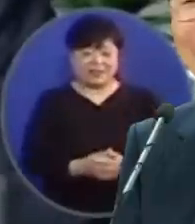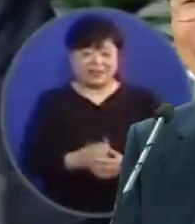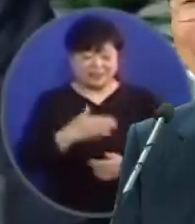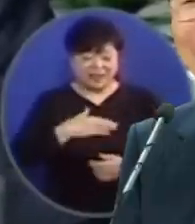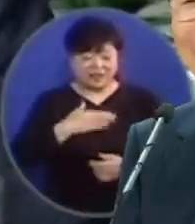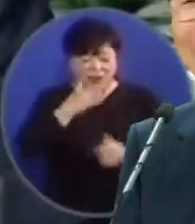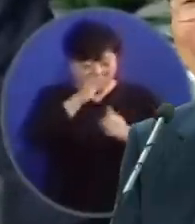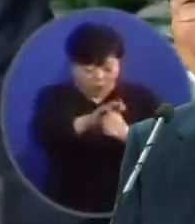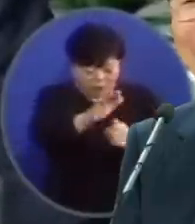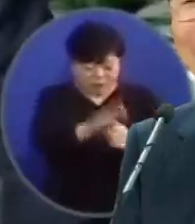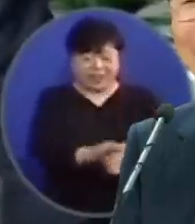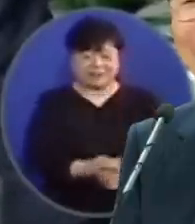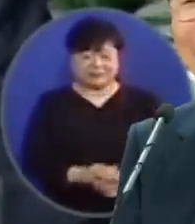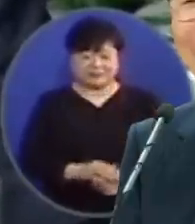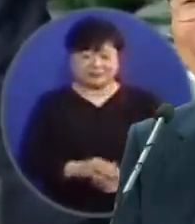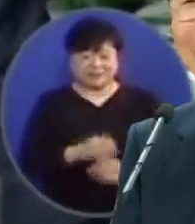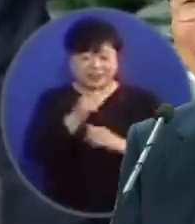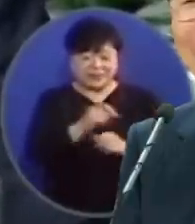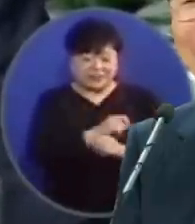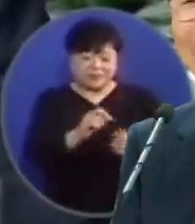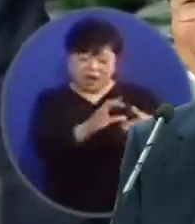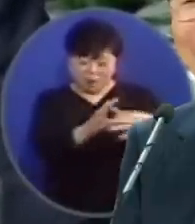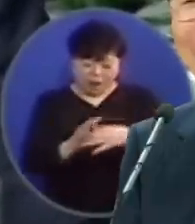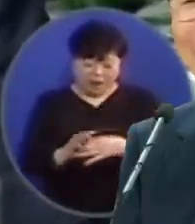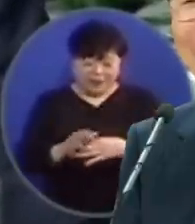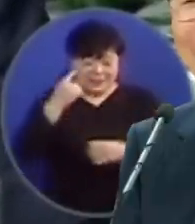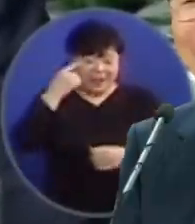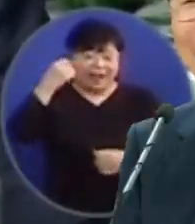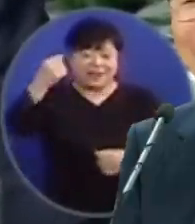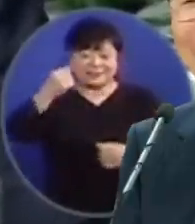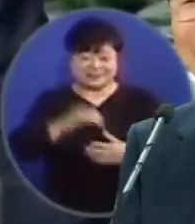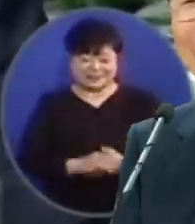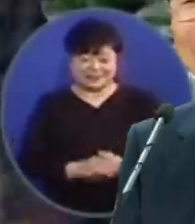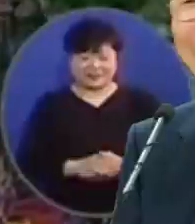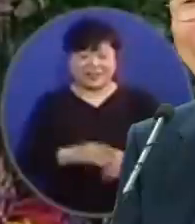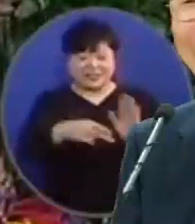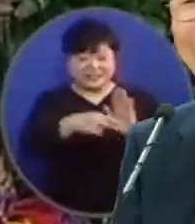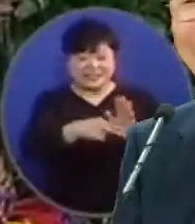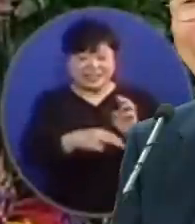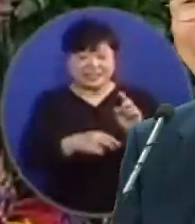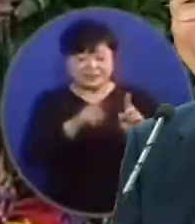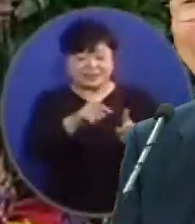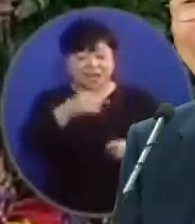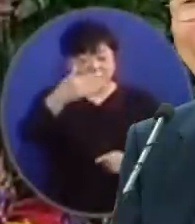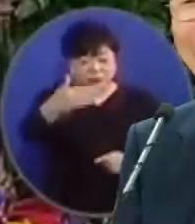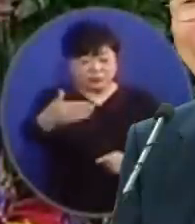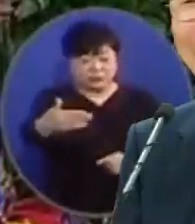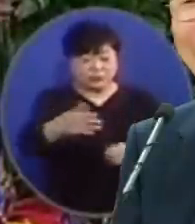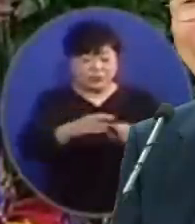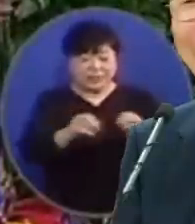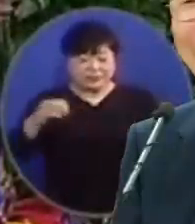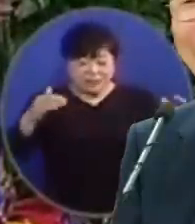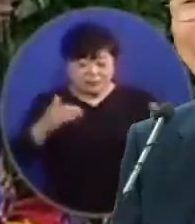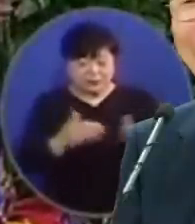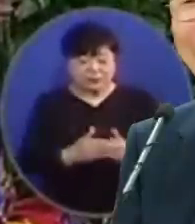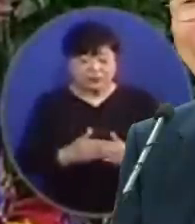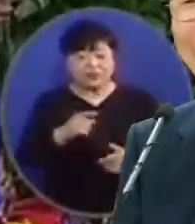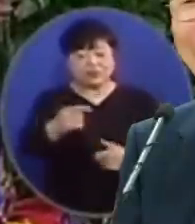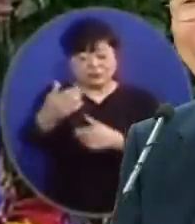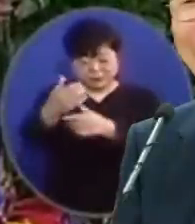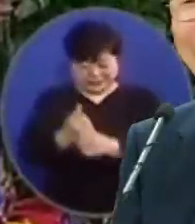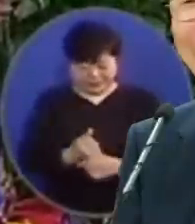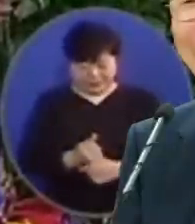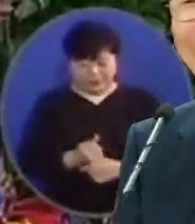것입니다. 그러므로 하나님과 나의 특별한 관계를 생각해 봐야 되는 것입니다. 이사야 41장 9절에 내가 땅끝에서부터 너를